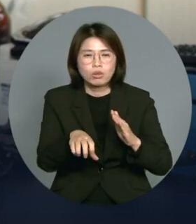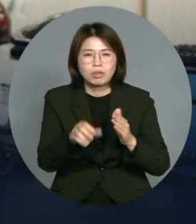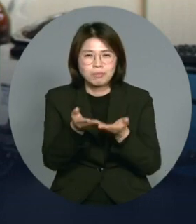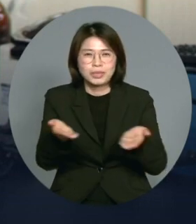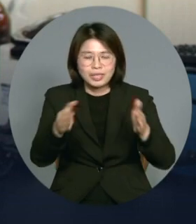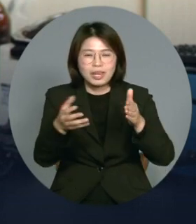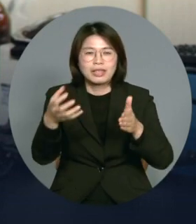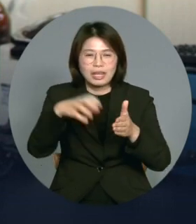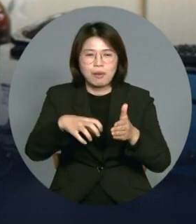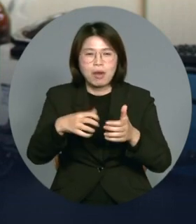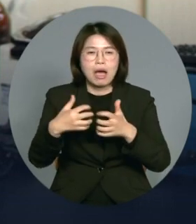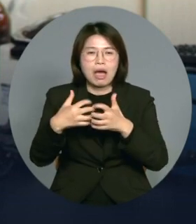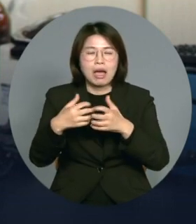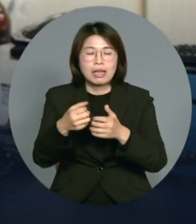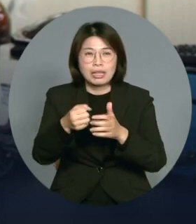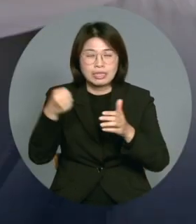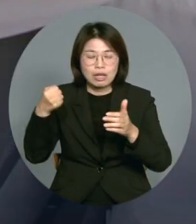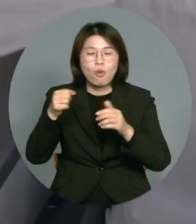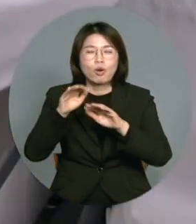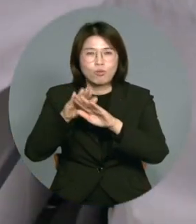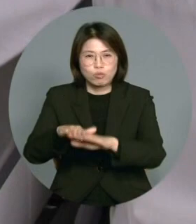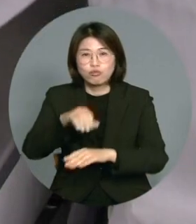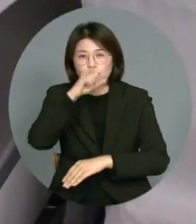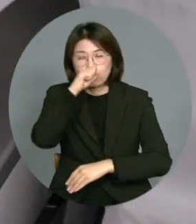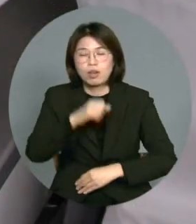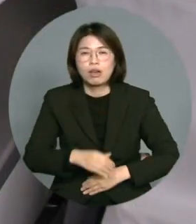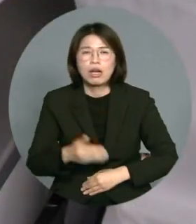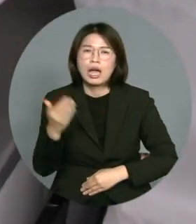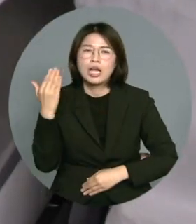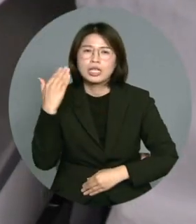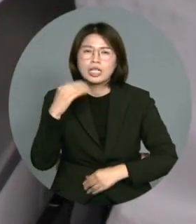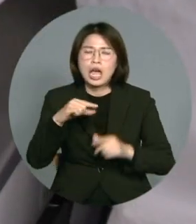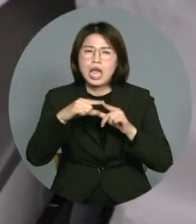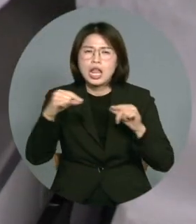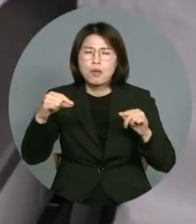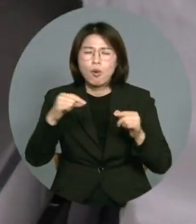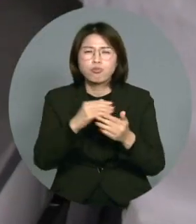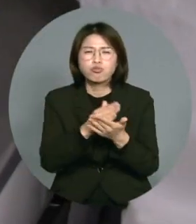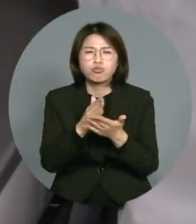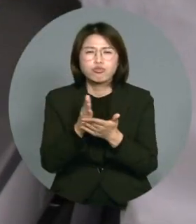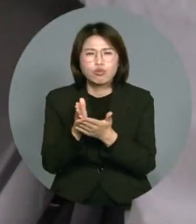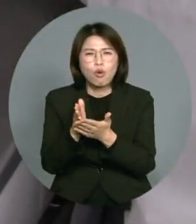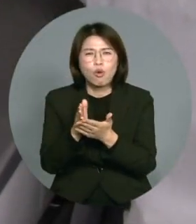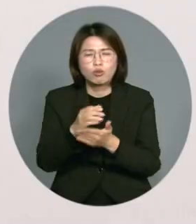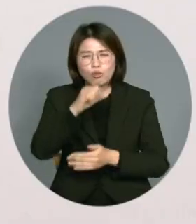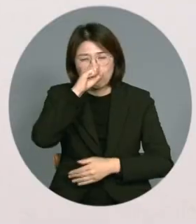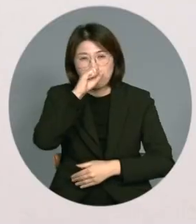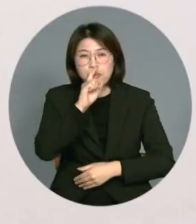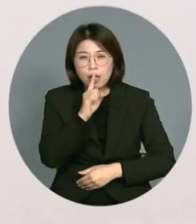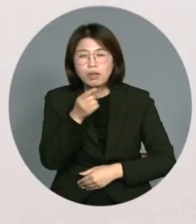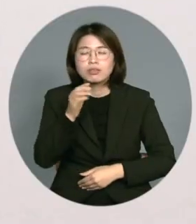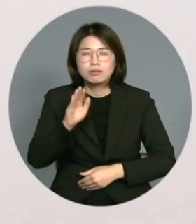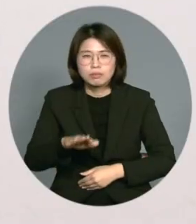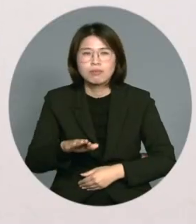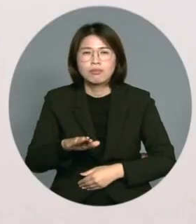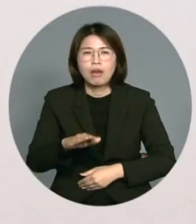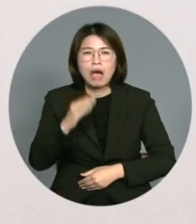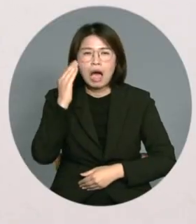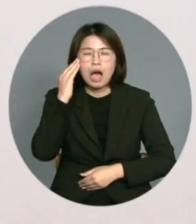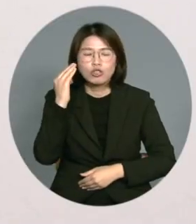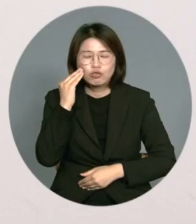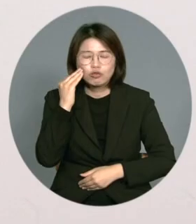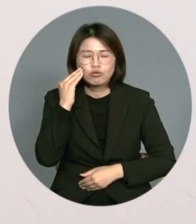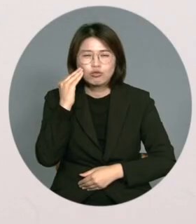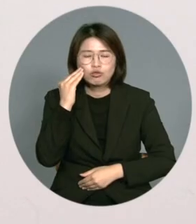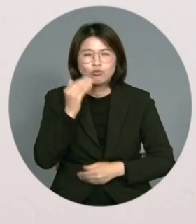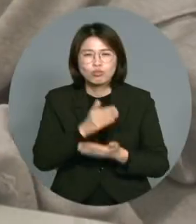담아 냉장고에 보관하는 것이 좋습니다. 예전에는 일본 품종을 찾는 경우도 있었지만 밥맛 좋은 국산 품종이